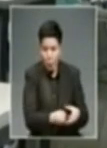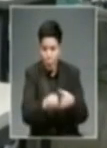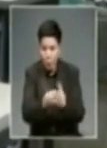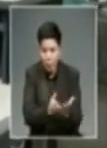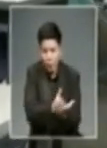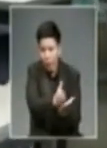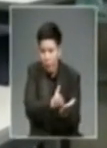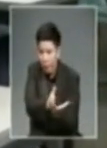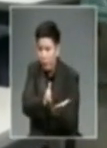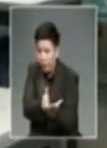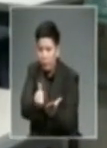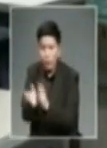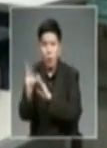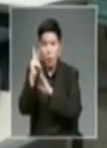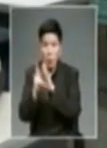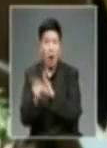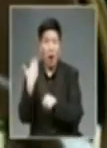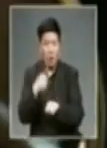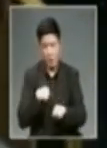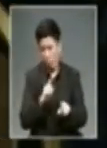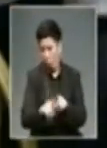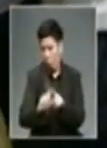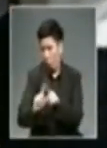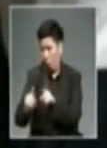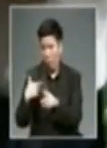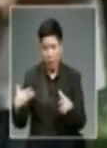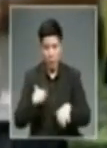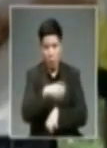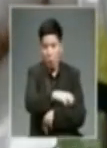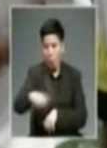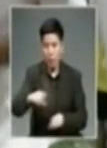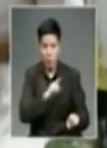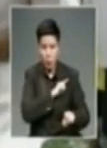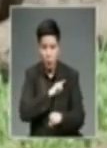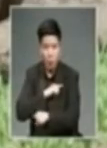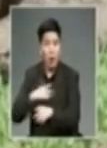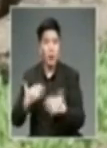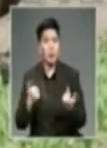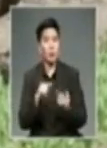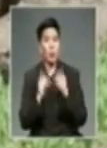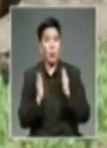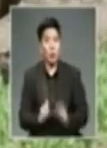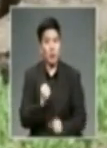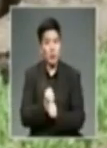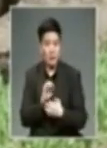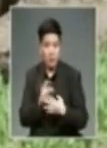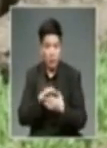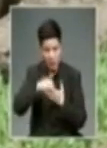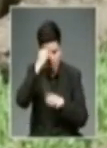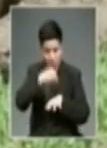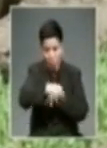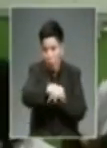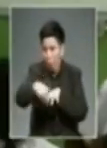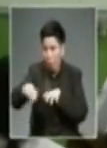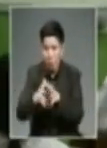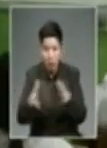ายกฎหมายและการศึกษาเดิมก็มีมากมายมีหลากหลายองค์กรรับผิดชอบและบุคลากรทางการศึกษาก็กระจัดกระจายออกไปกว้าง